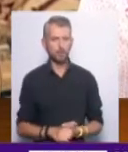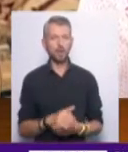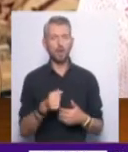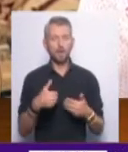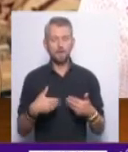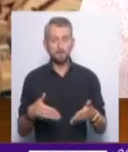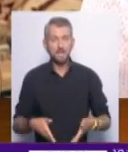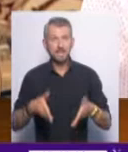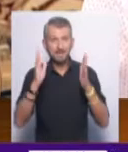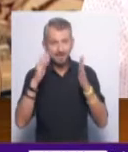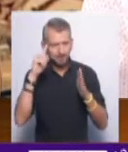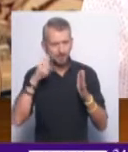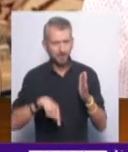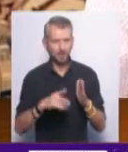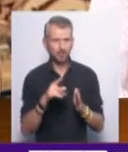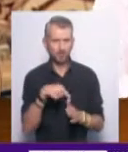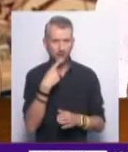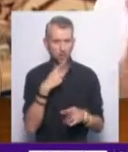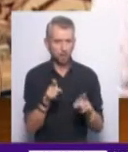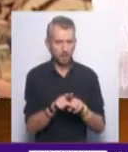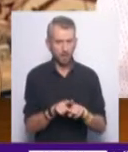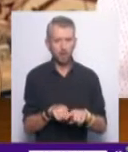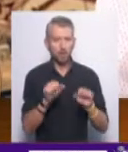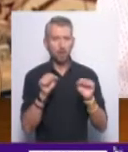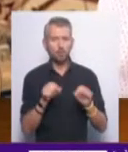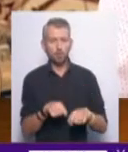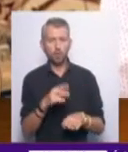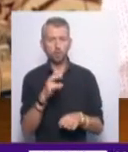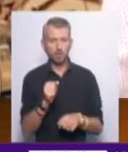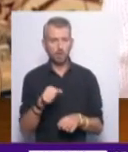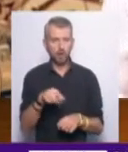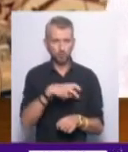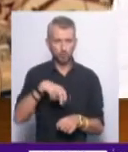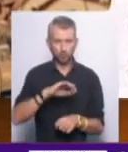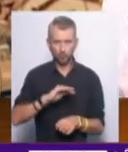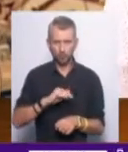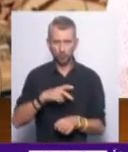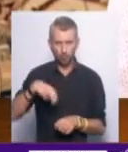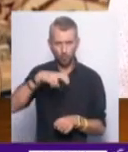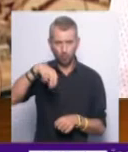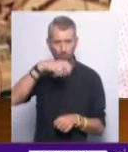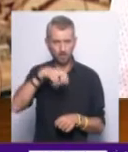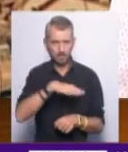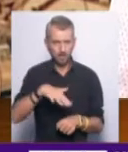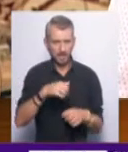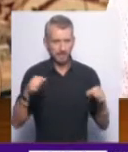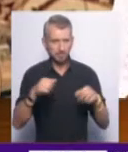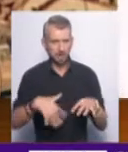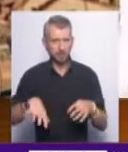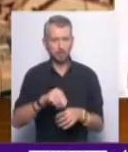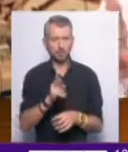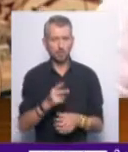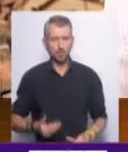під'їзди, знаєте, кажуть так, що можна на сходовій клітині зібратися всім